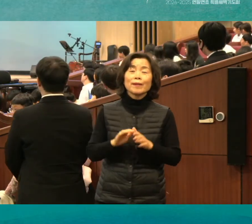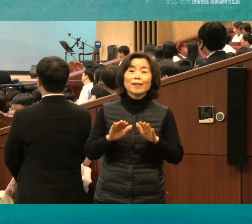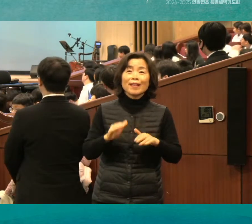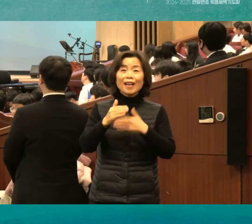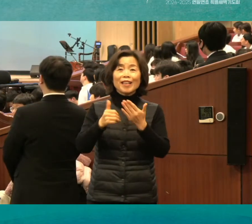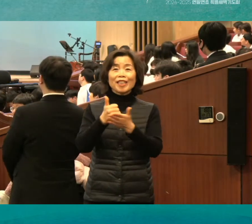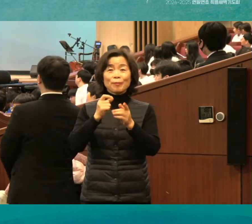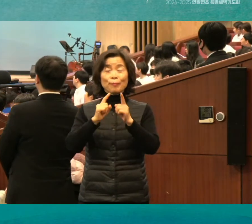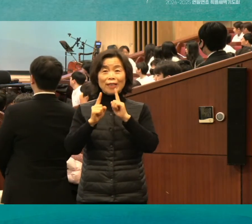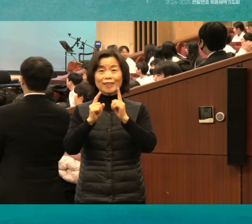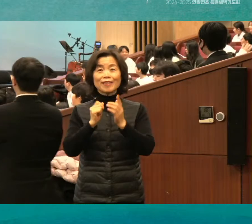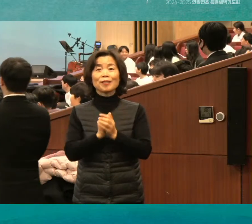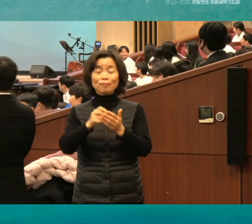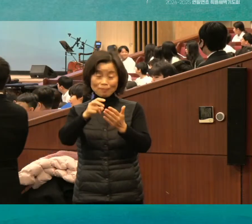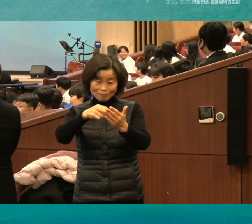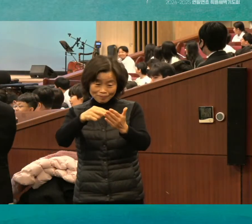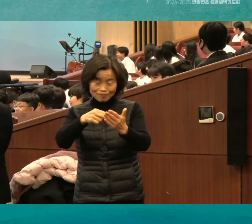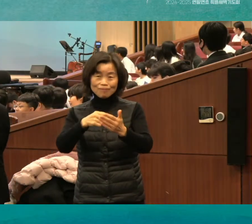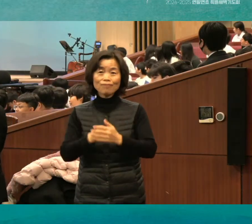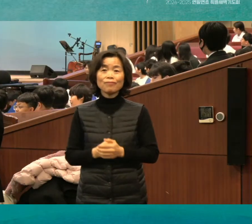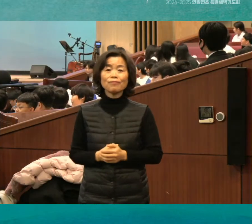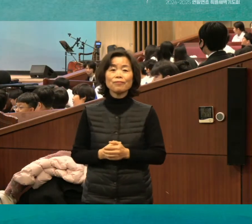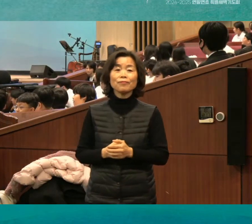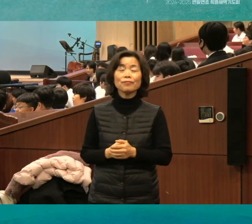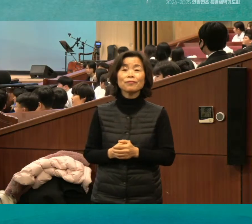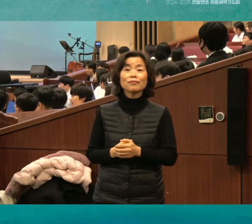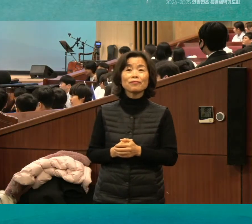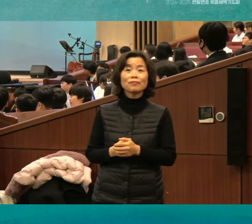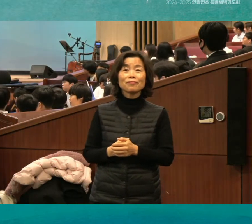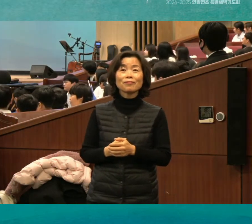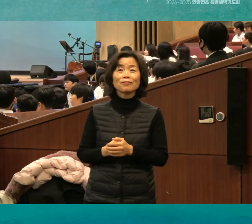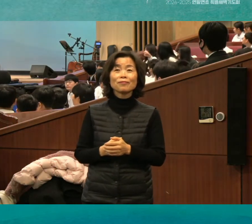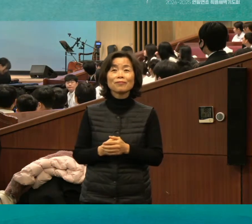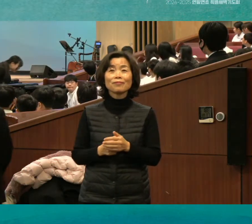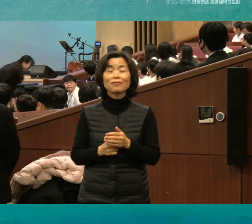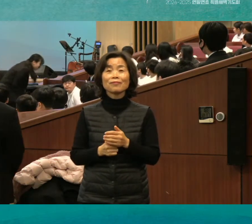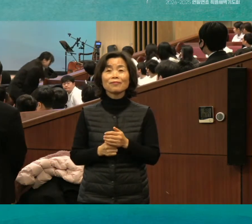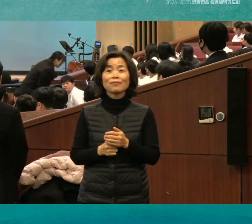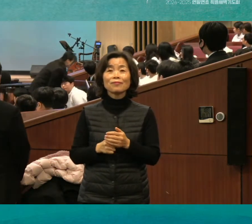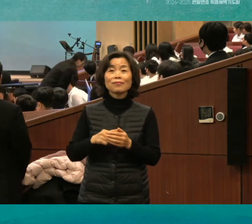하나님 말씀 보겠습니다. 우리 조예봄